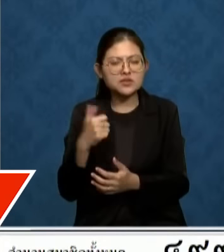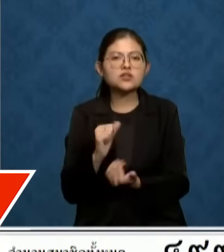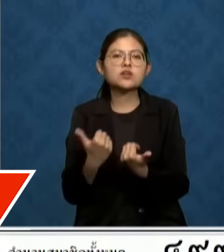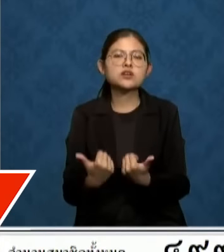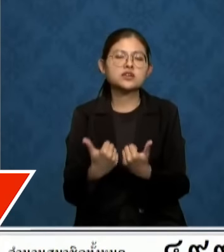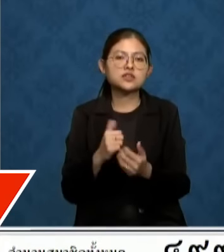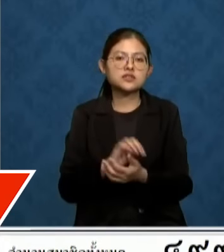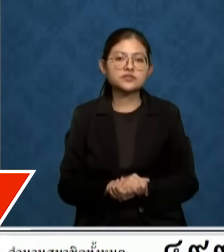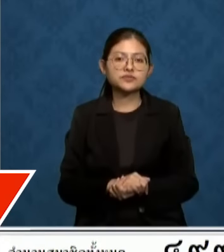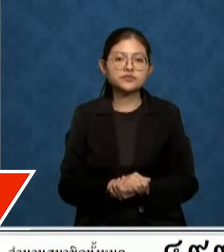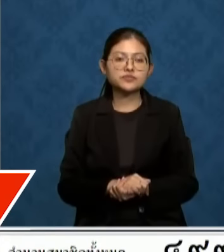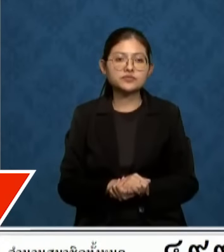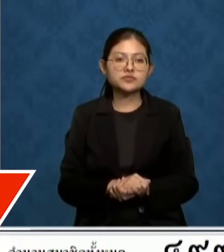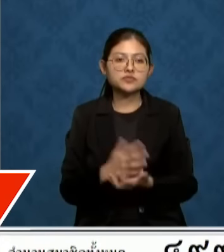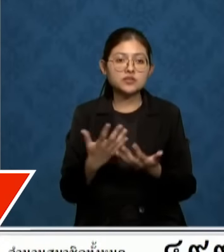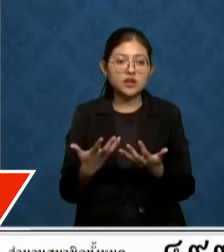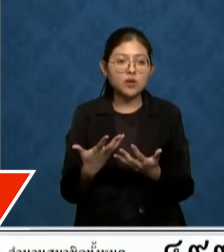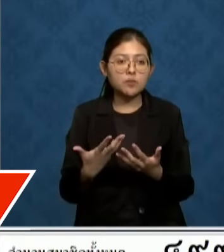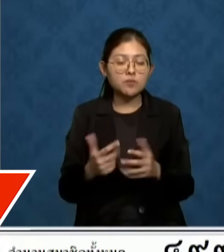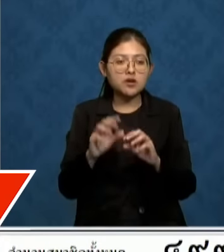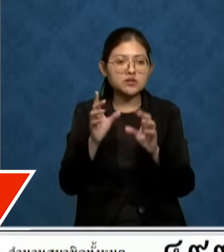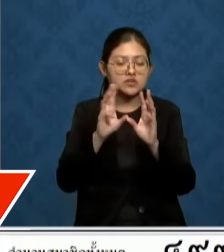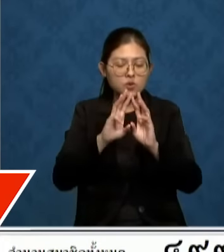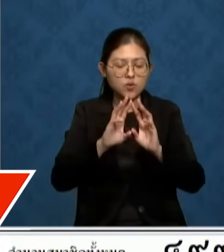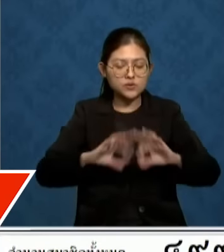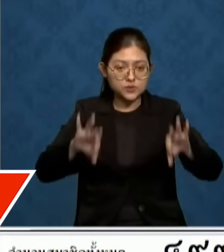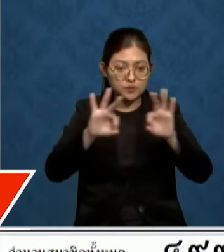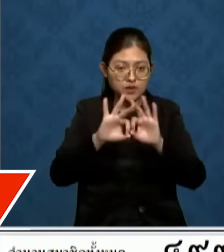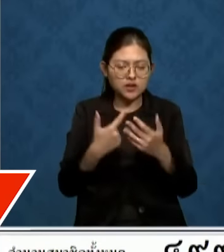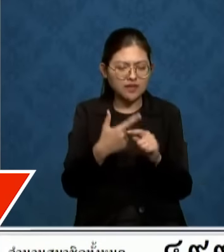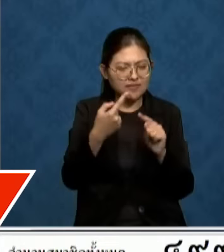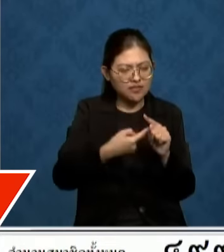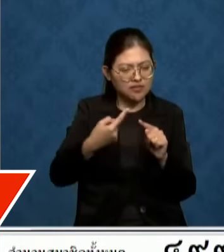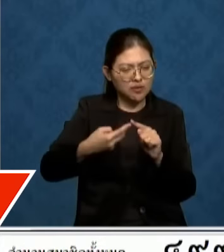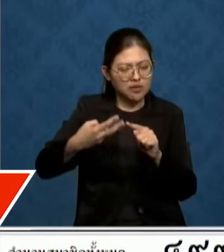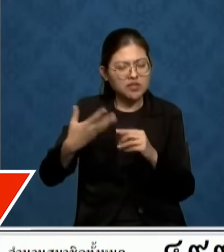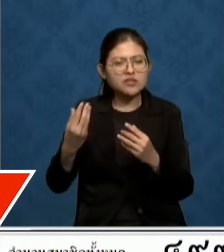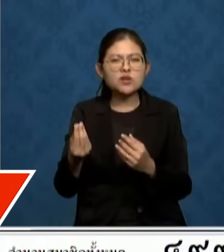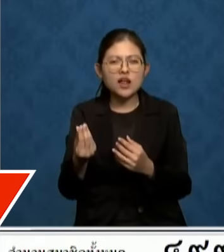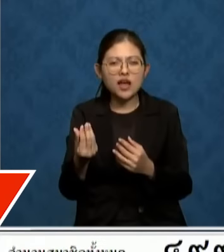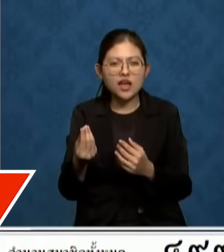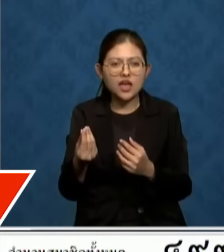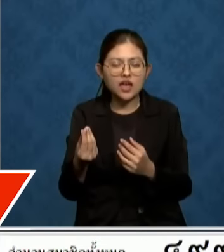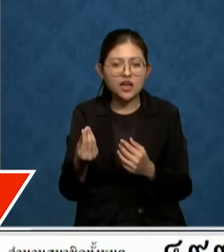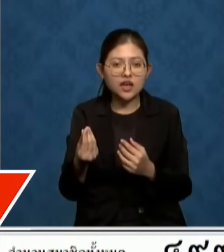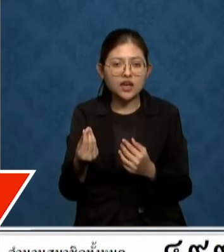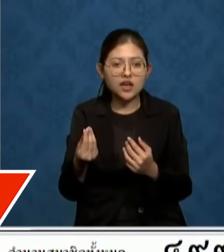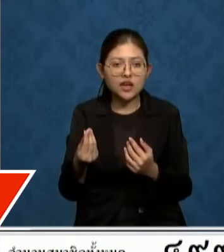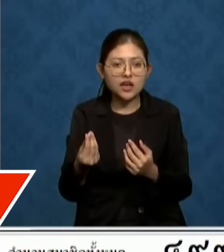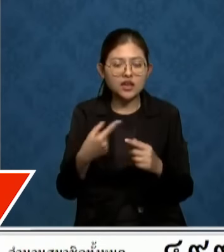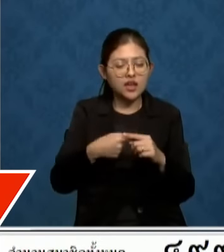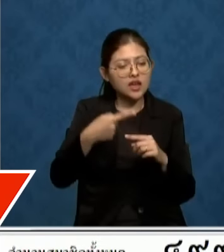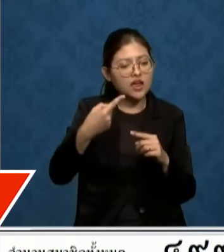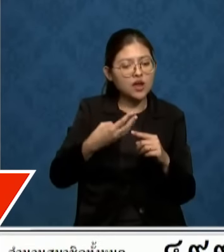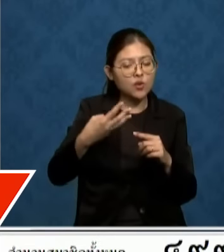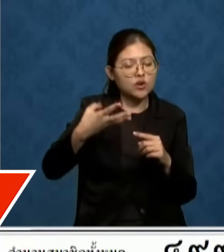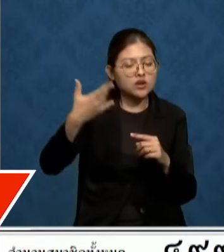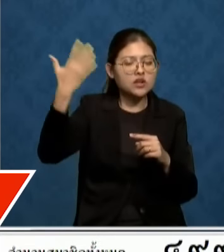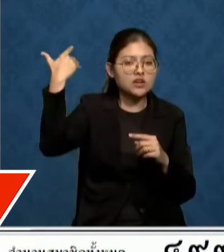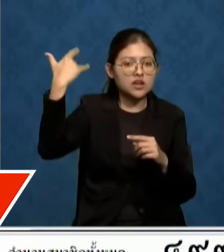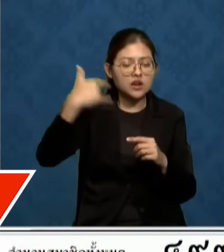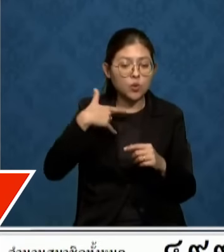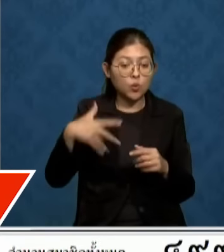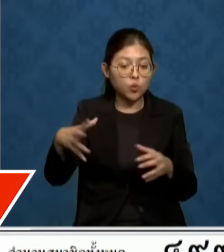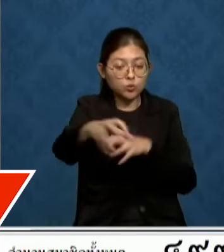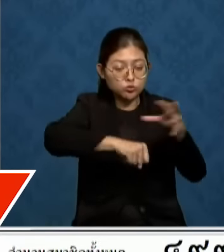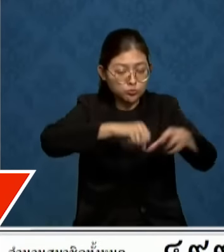ชาติชาติไหนครับนานมั้ยครับกี่เดือนแล้วครับคุณบอกว่าเฮ้ยอ่า 5-6เดือนที่ผ่านมาคุณไปจับปลาได้